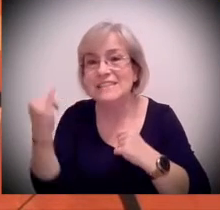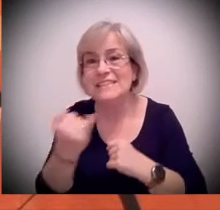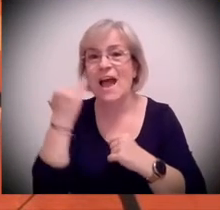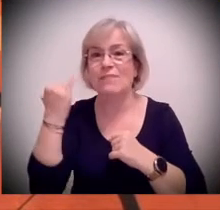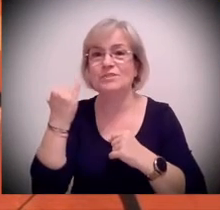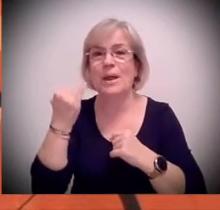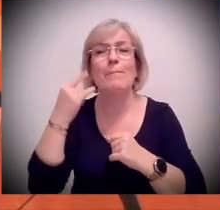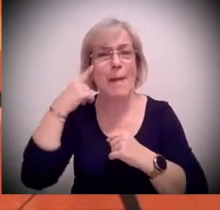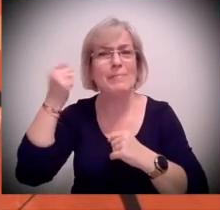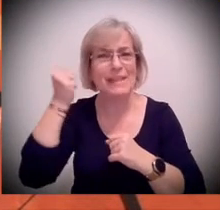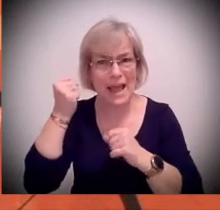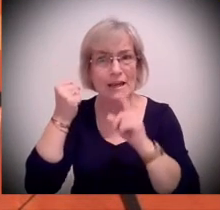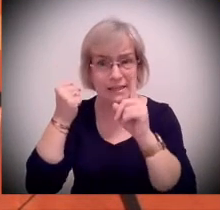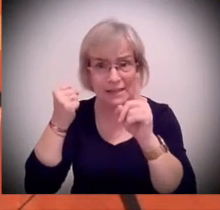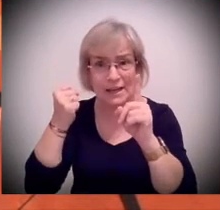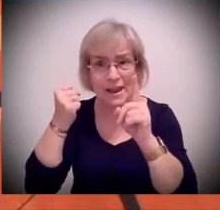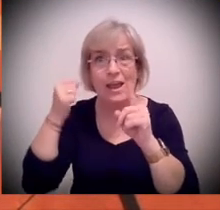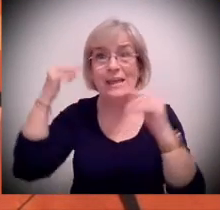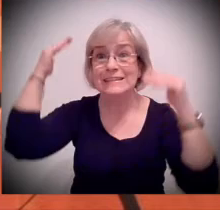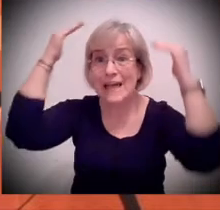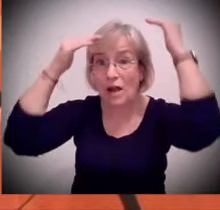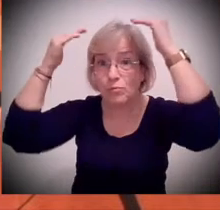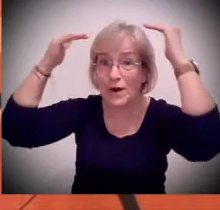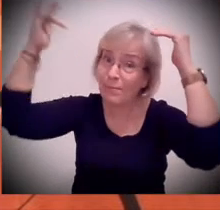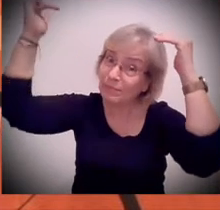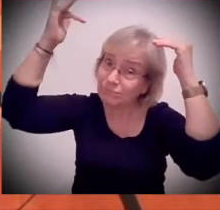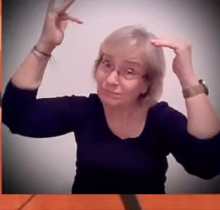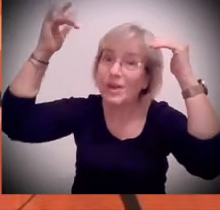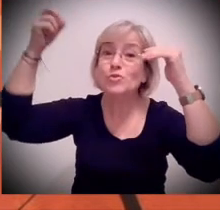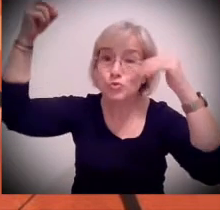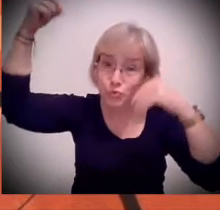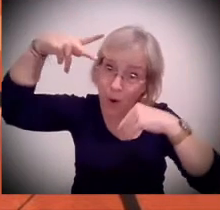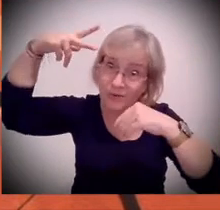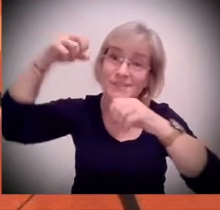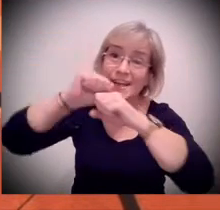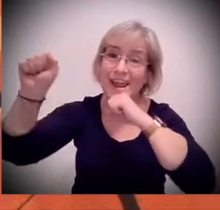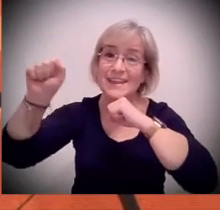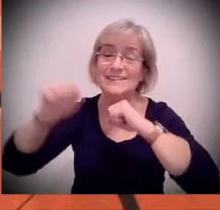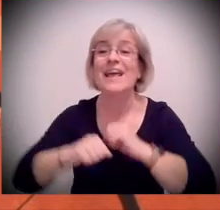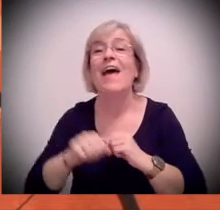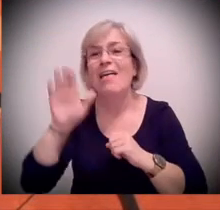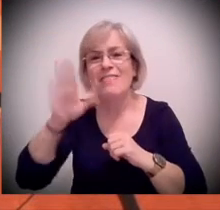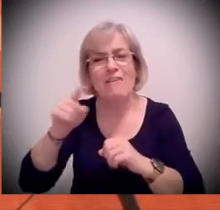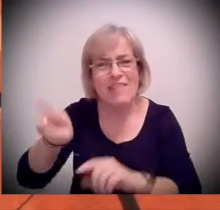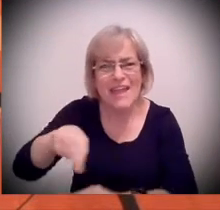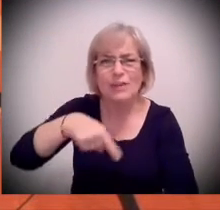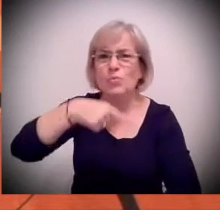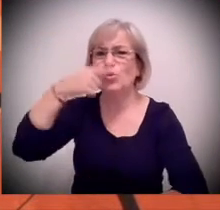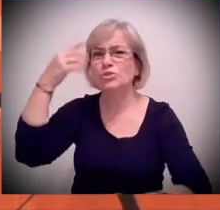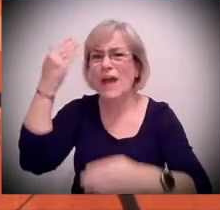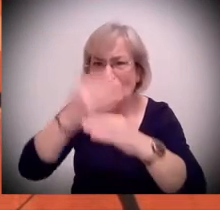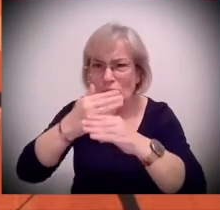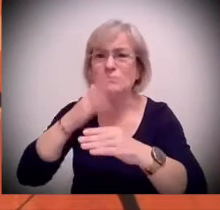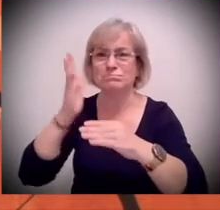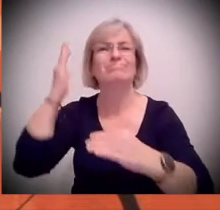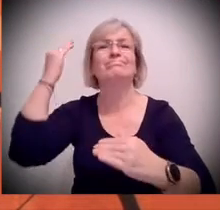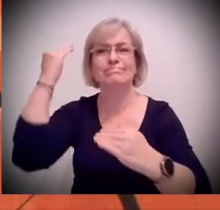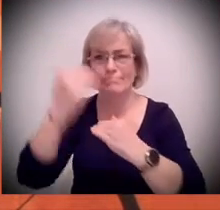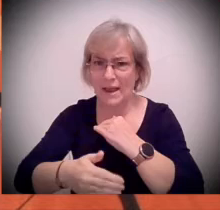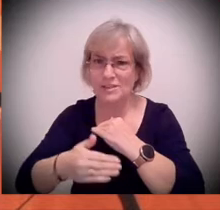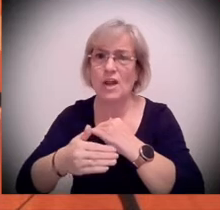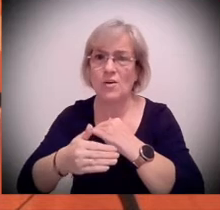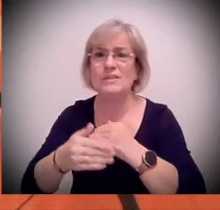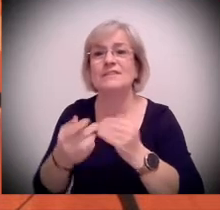żebyście zawsze pamiętali, że za chmurami jest słońce, że nawet najdłuższa noc kiedyś